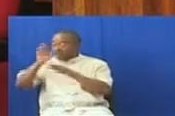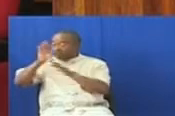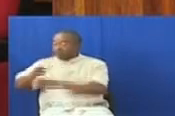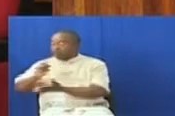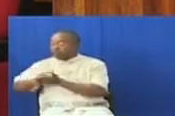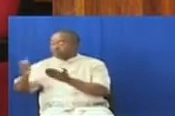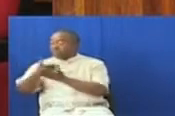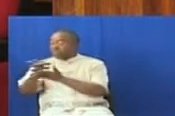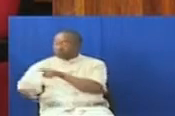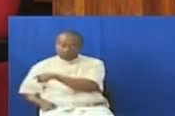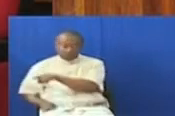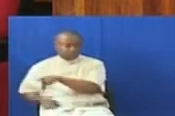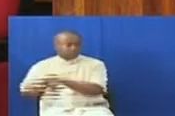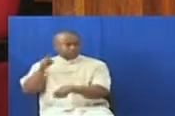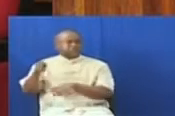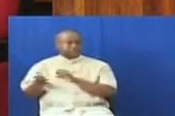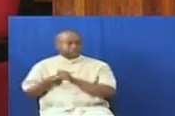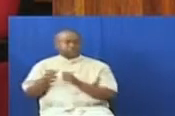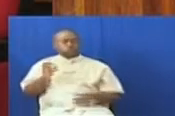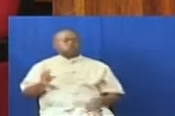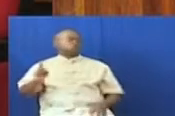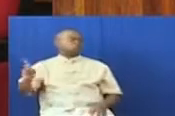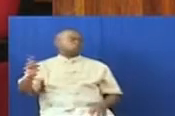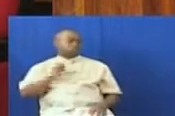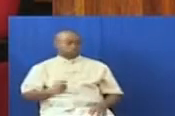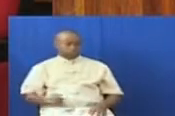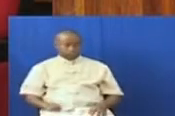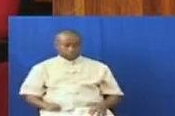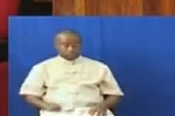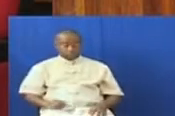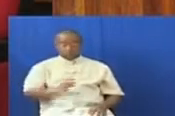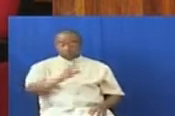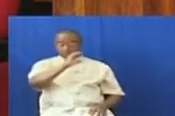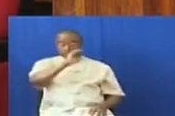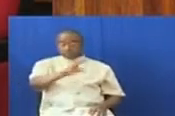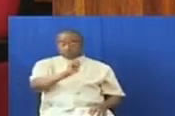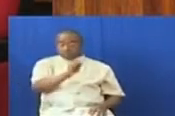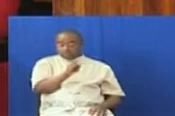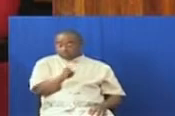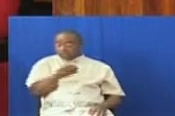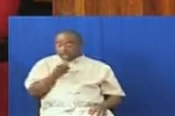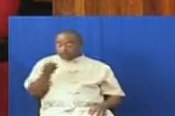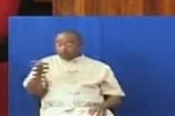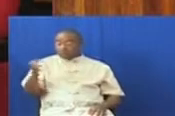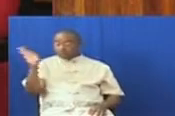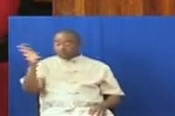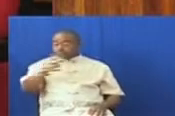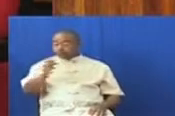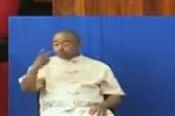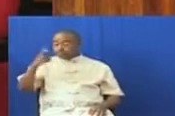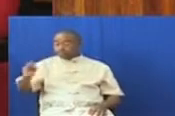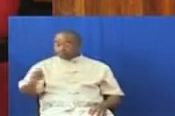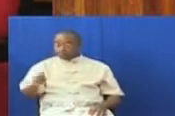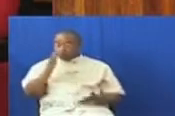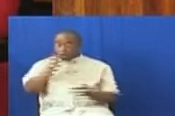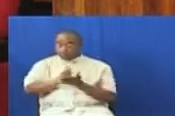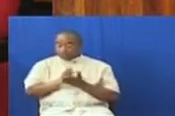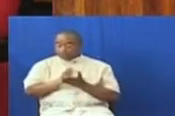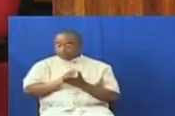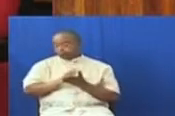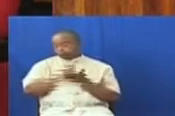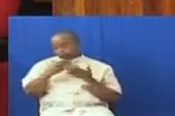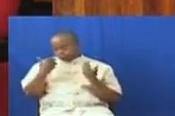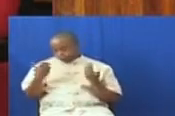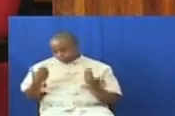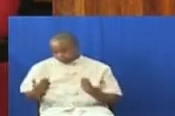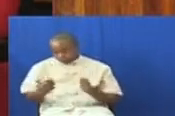jambo linaleta ukakasi na CAG hata anapotoa siku zile 21 kwa ajili ya kuhakikisha kwamba wanafanya